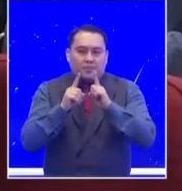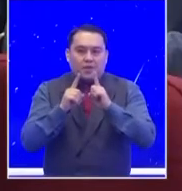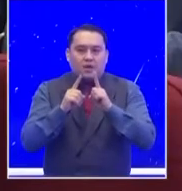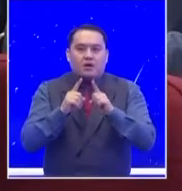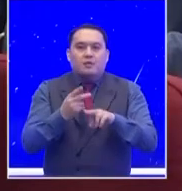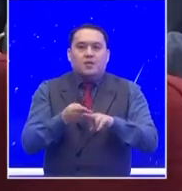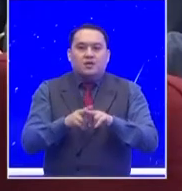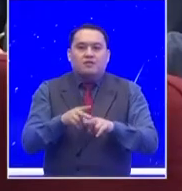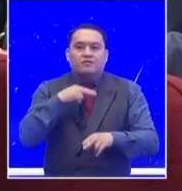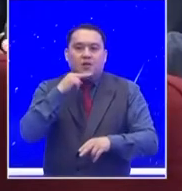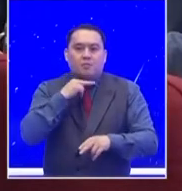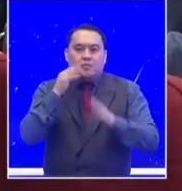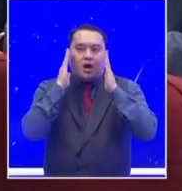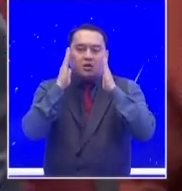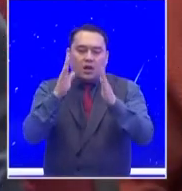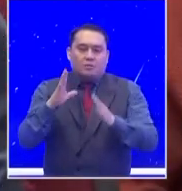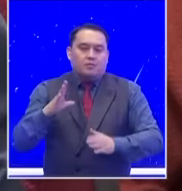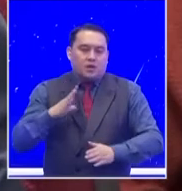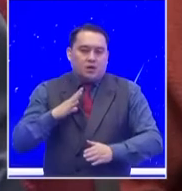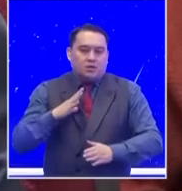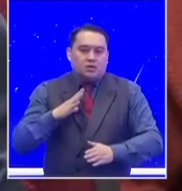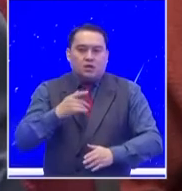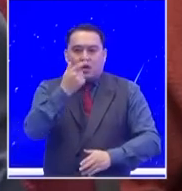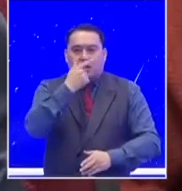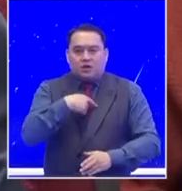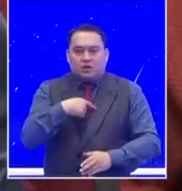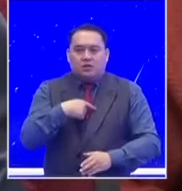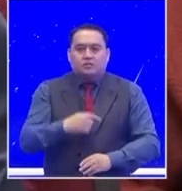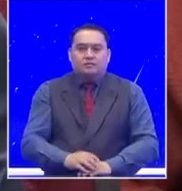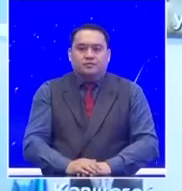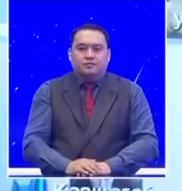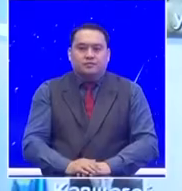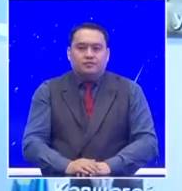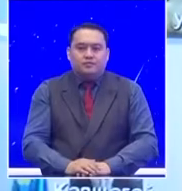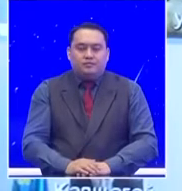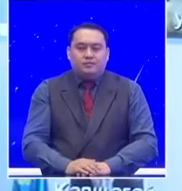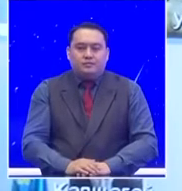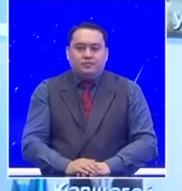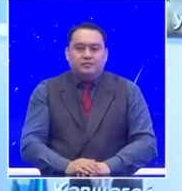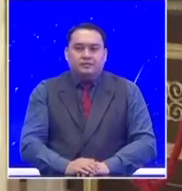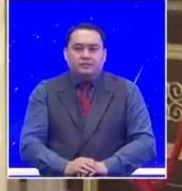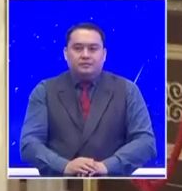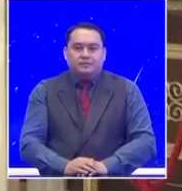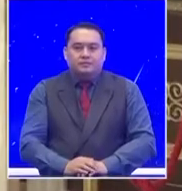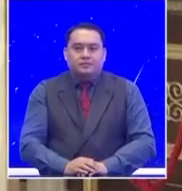ходе которого внимание было акцентировано на этическое поведение госслужащих.